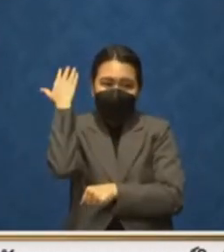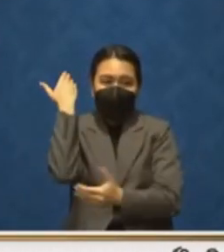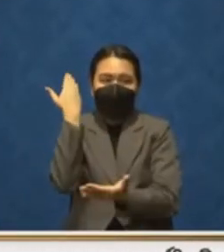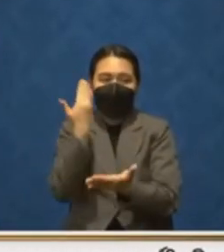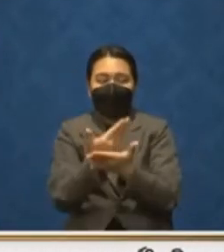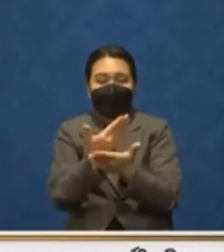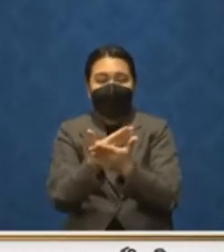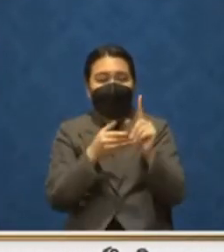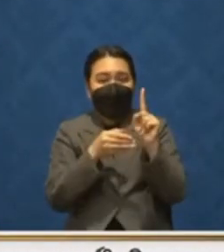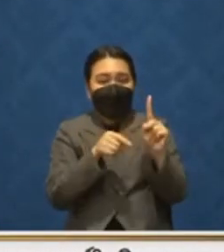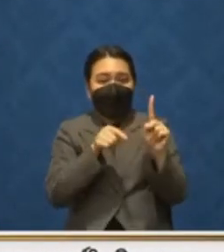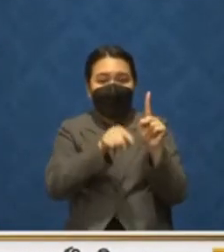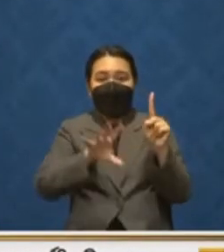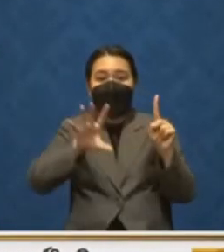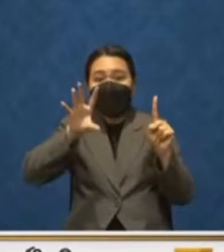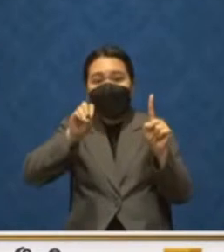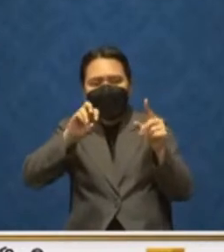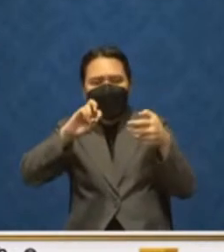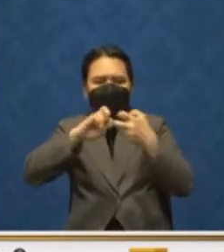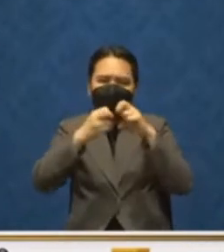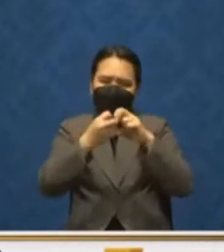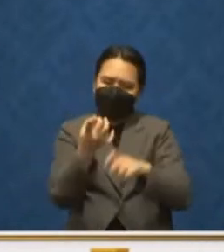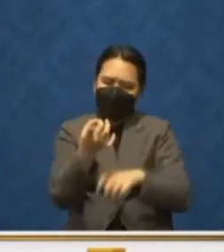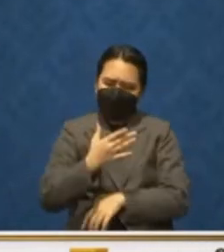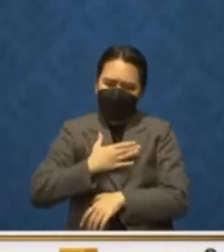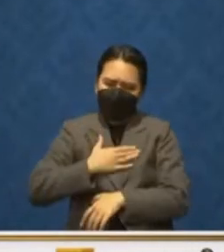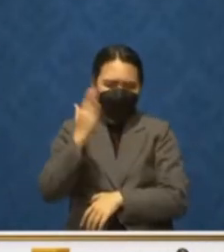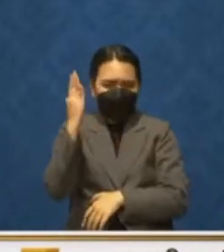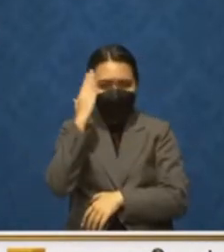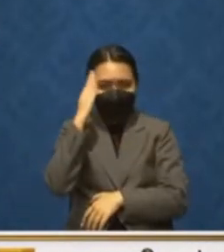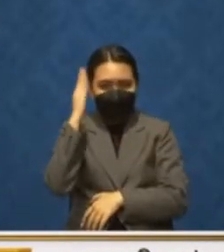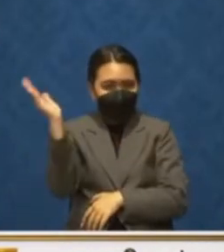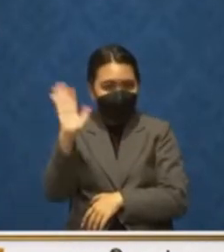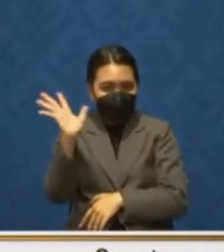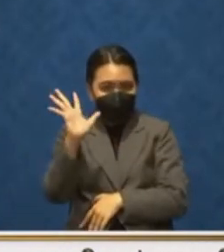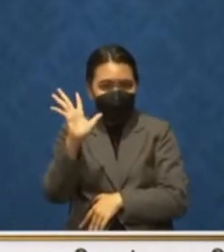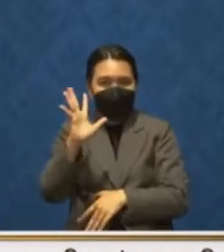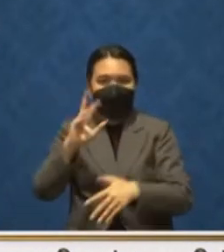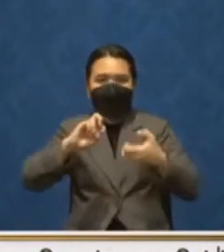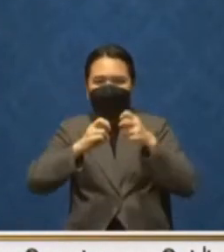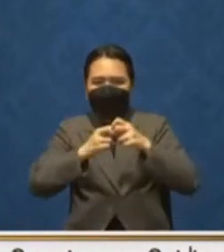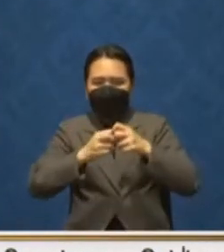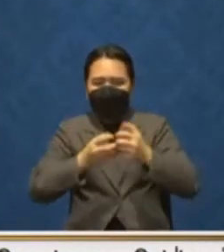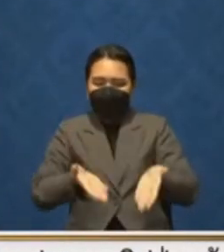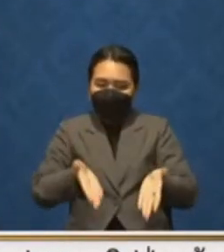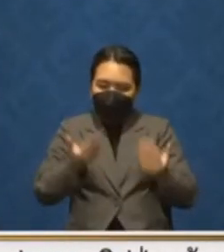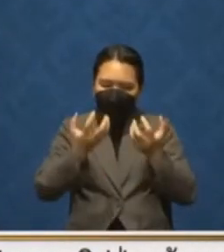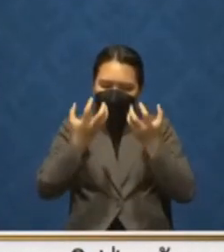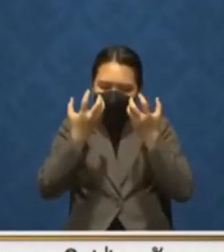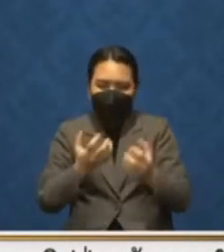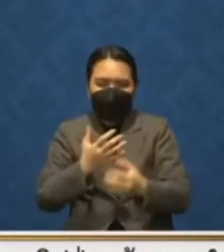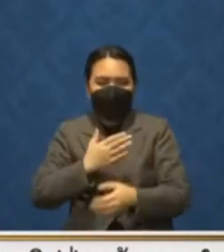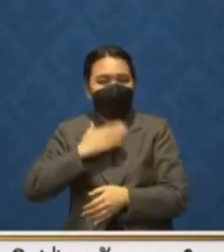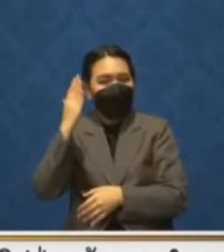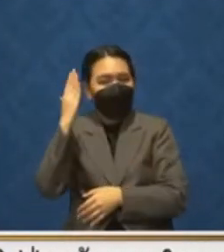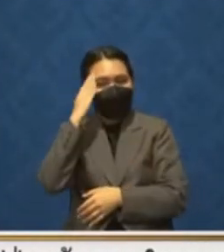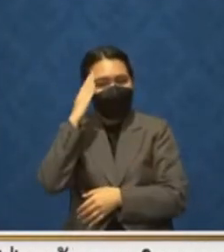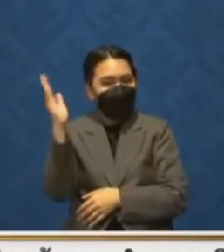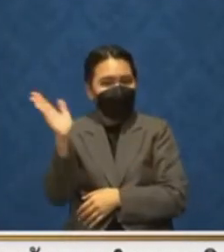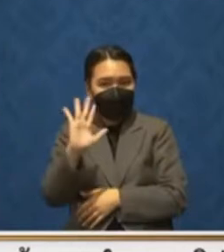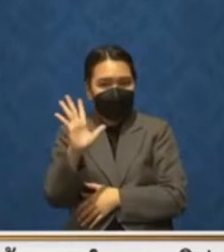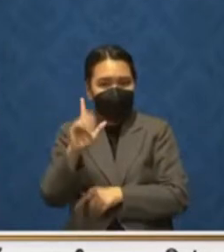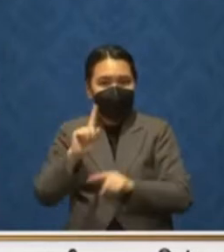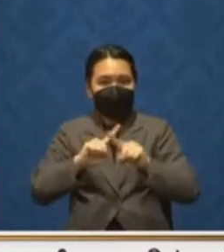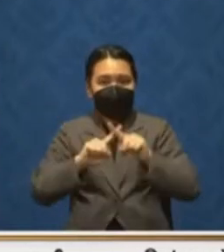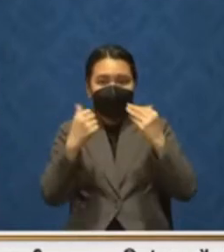Vเก็บอะไหล่ผมไม่ทราบวิกฤตขนาดไหนผมไม่ทราบแต่วันนี้วิกฤต